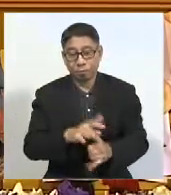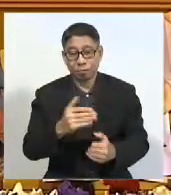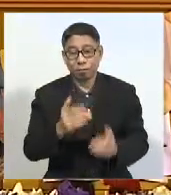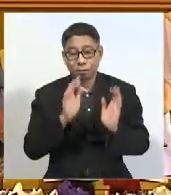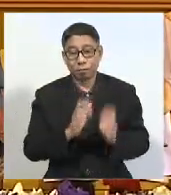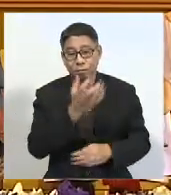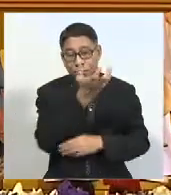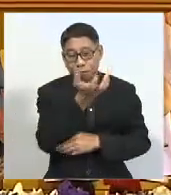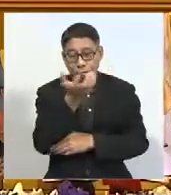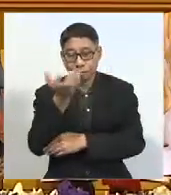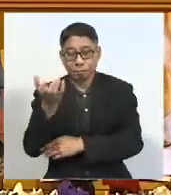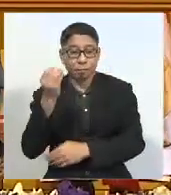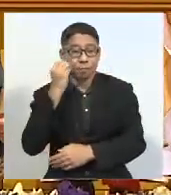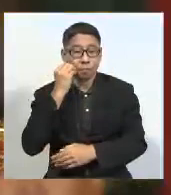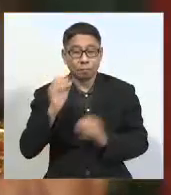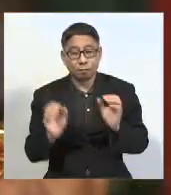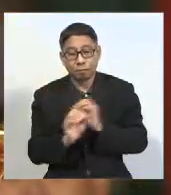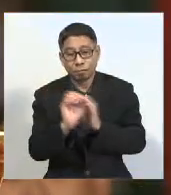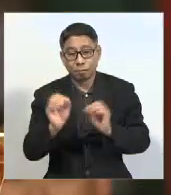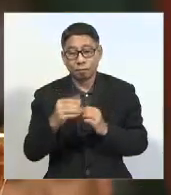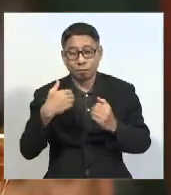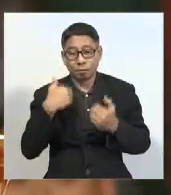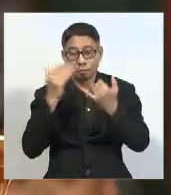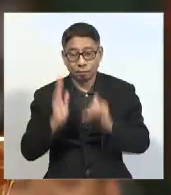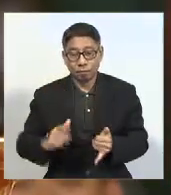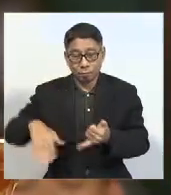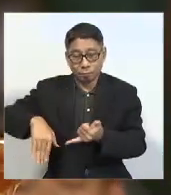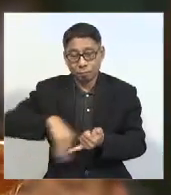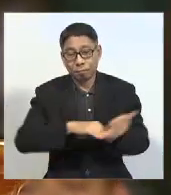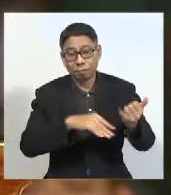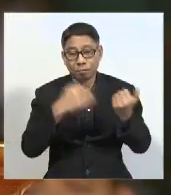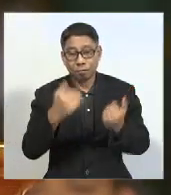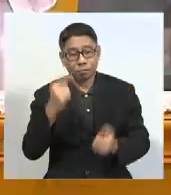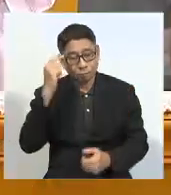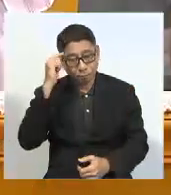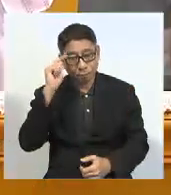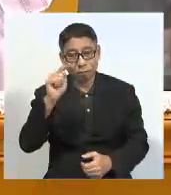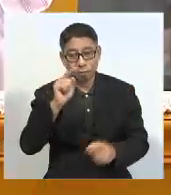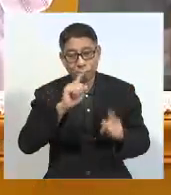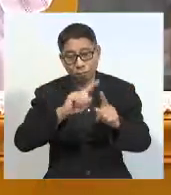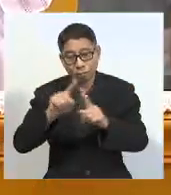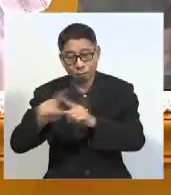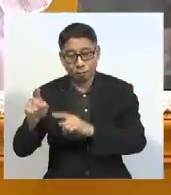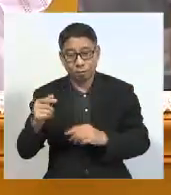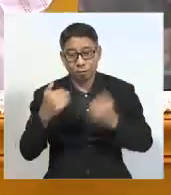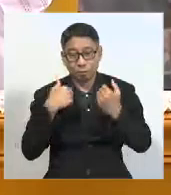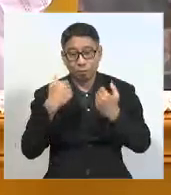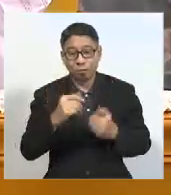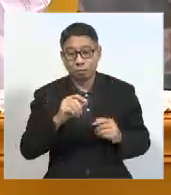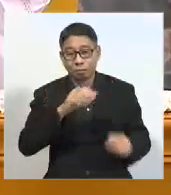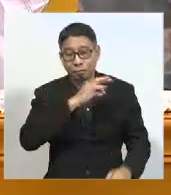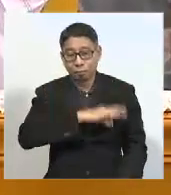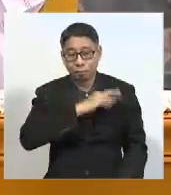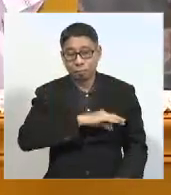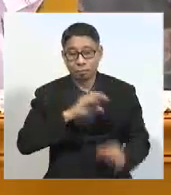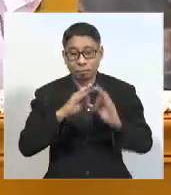ทานคนไร้ที่พึ่งพิงและถูกเพิกเฉยในสังคมโดยขอให้คิดว่าบุคคลเหล่านั้นเปรียบเสมือนสมาชิกในครอ